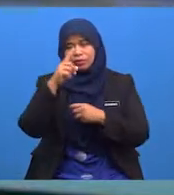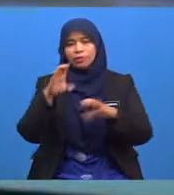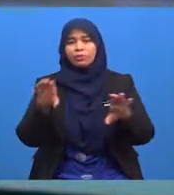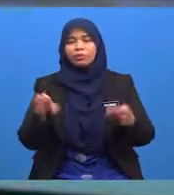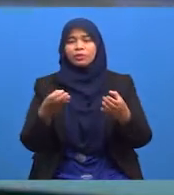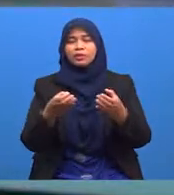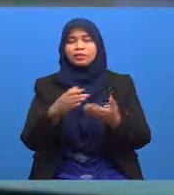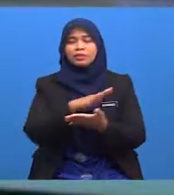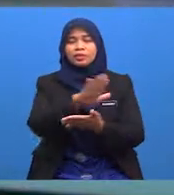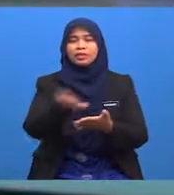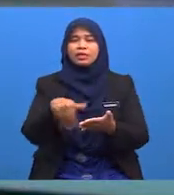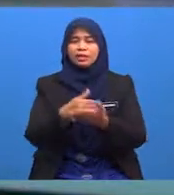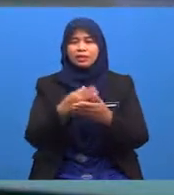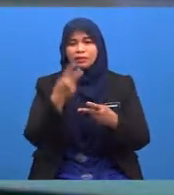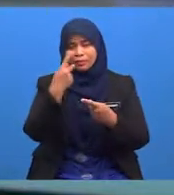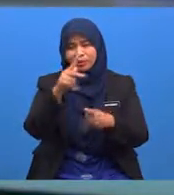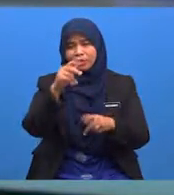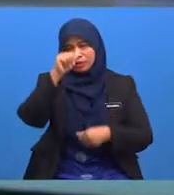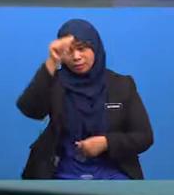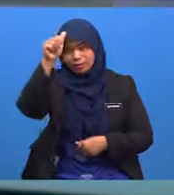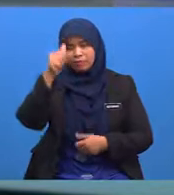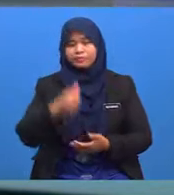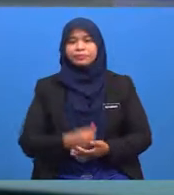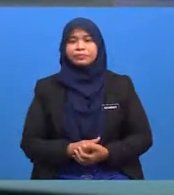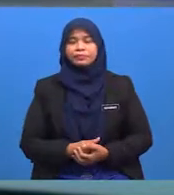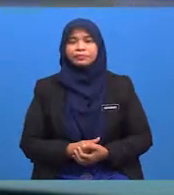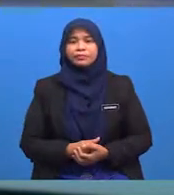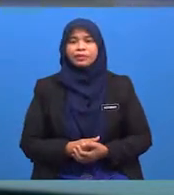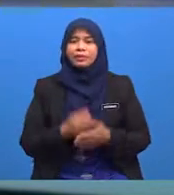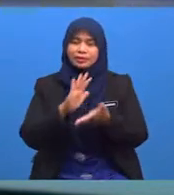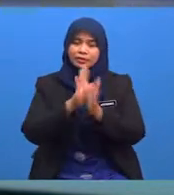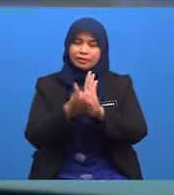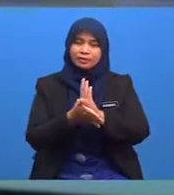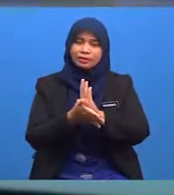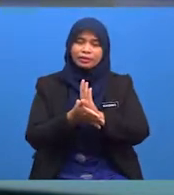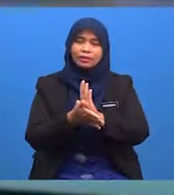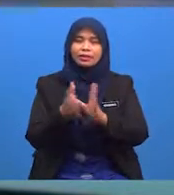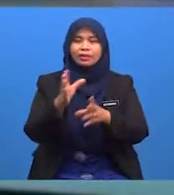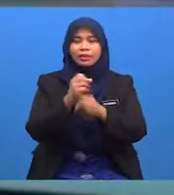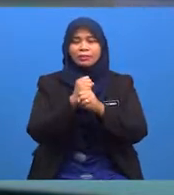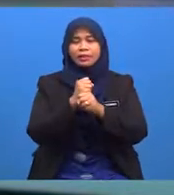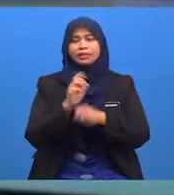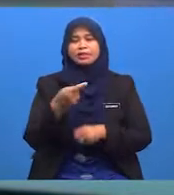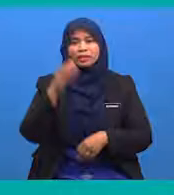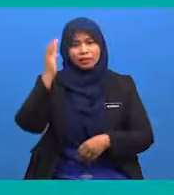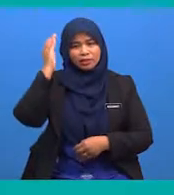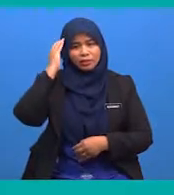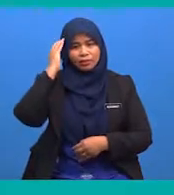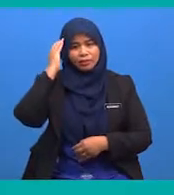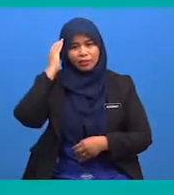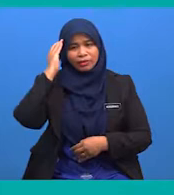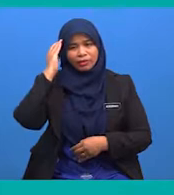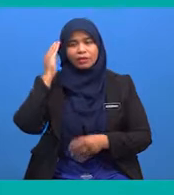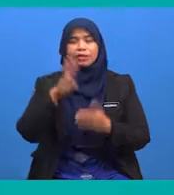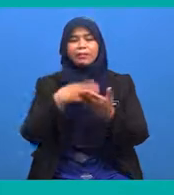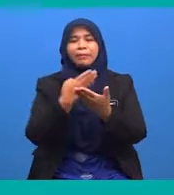melaksanakan segala perintah Allah Subhanahu Wa Taala. Justru dapatlah kita mengetahui